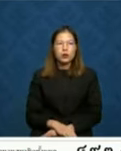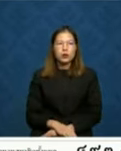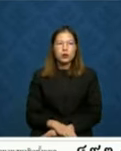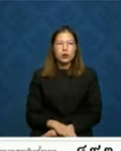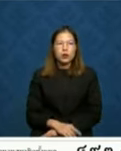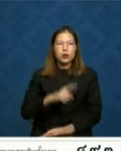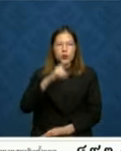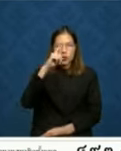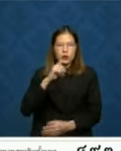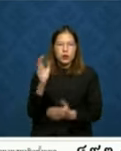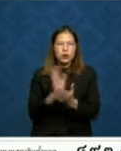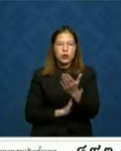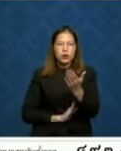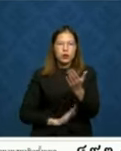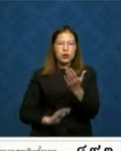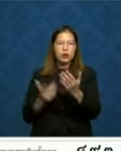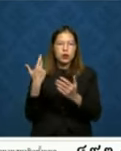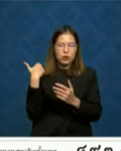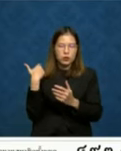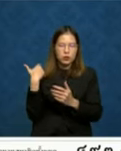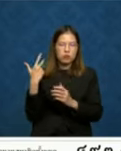ประเทศเรากลับมาได้ไ